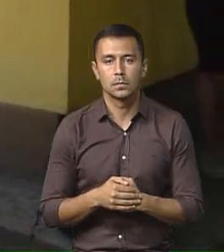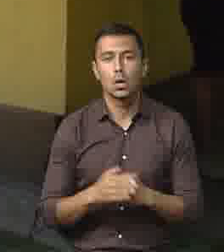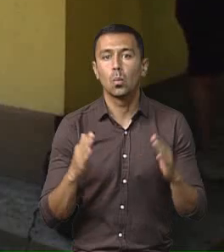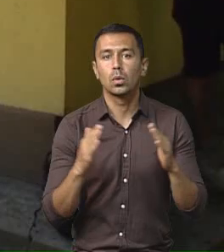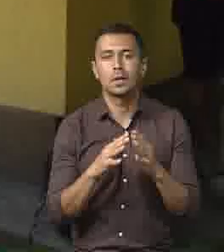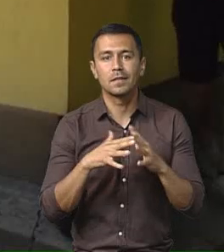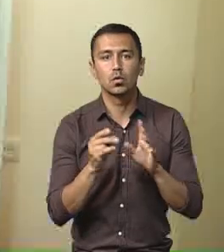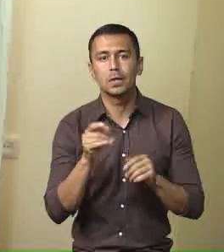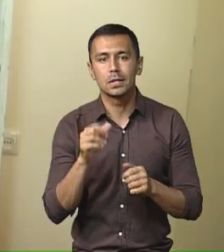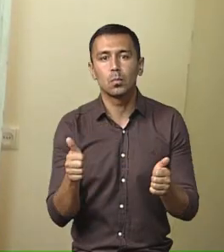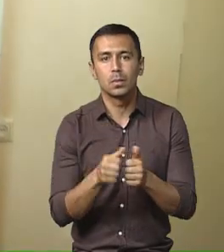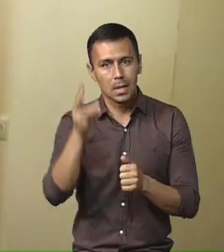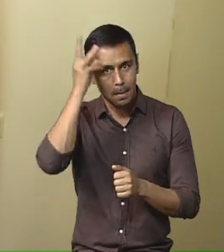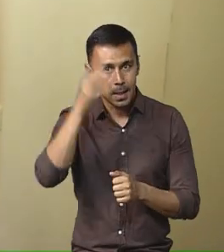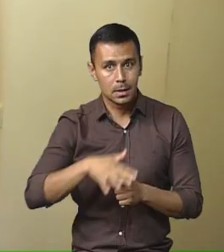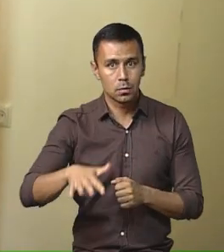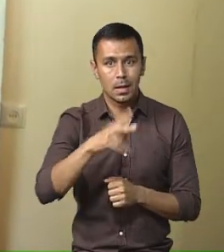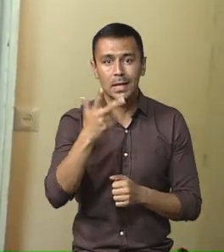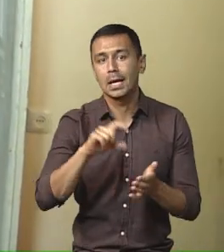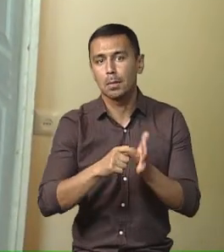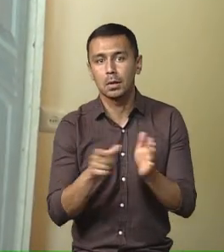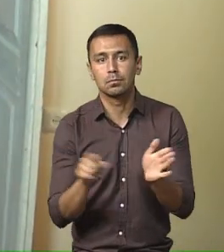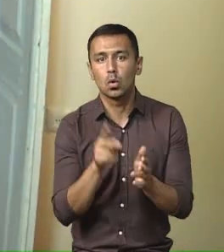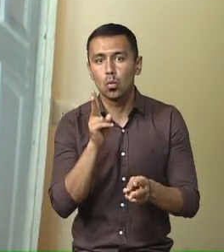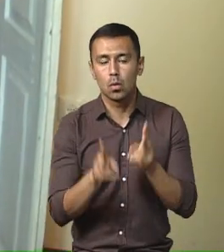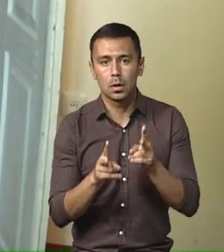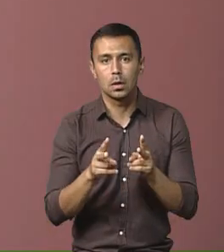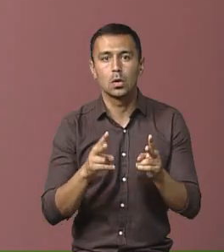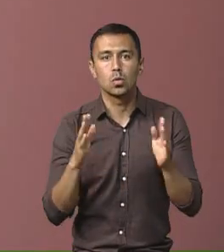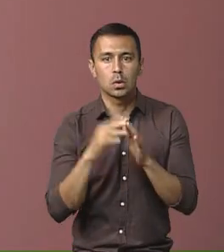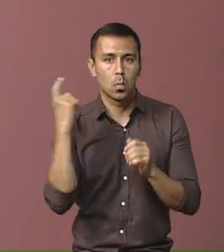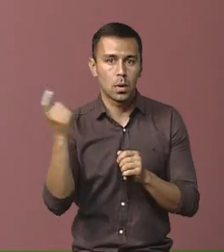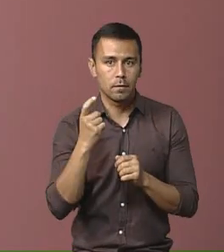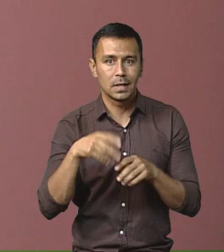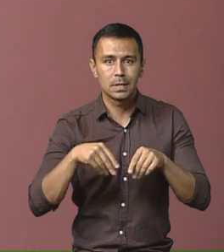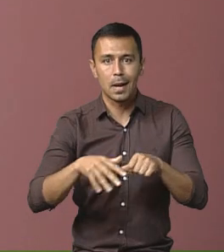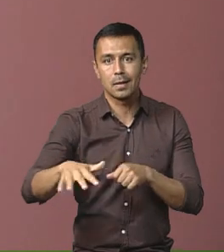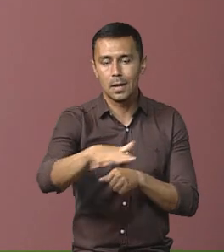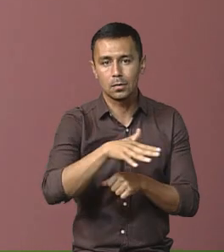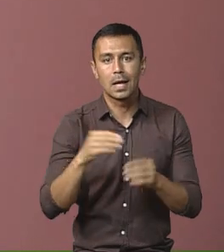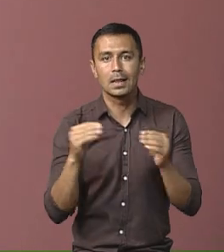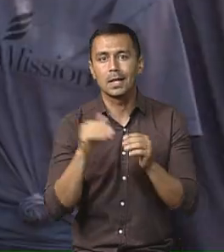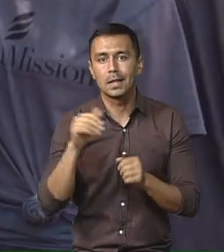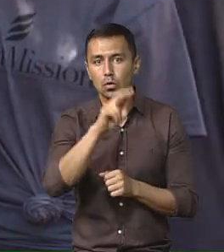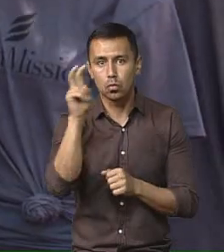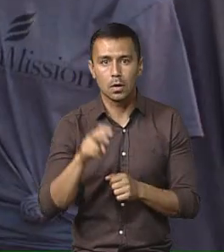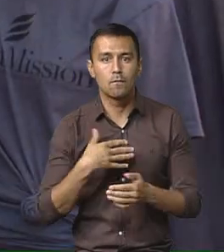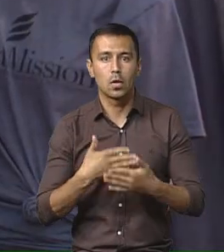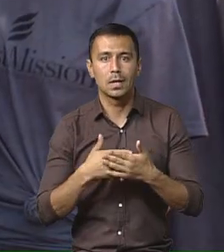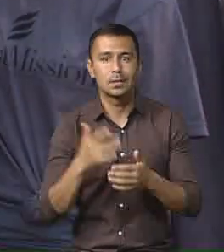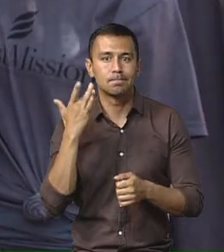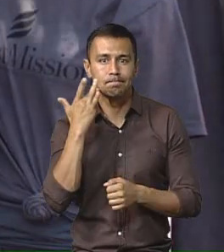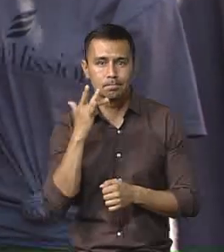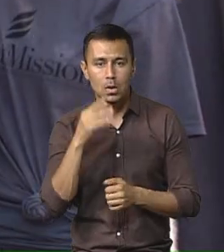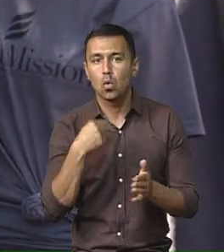Будинок в селі Кудринці поблизу Хмельницького на 3 кімнати з кухнею, господарською будівлею та земельною ділянкою за 10 тисяч доларів волонтери зі